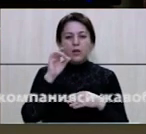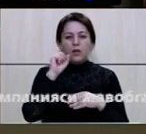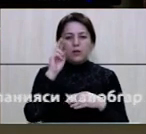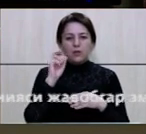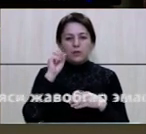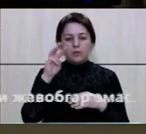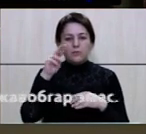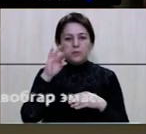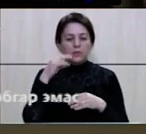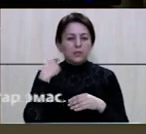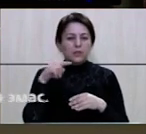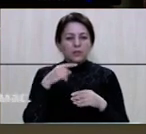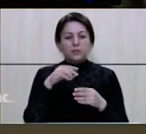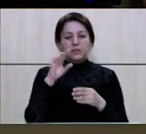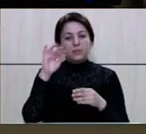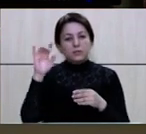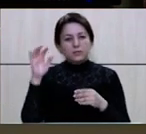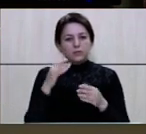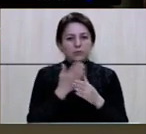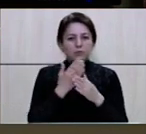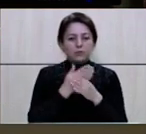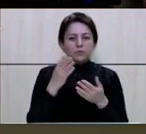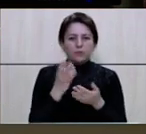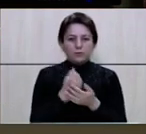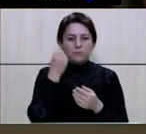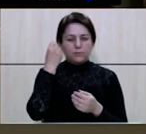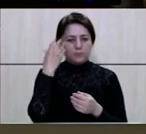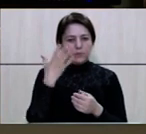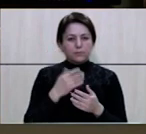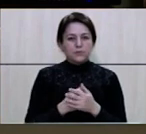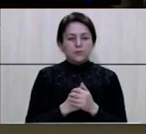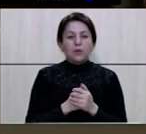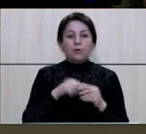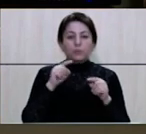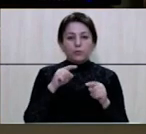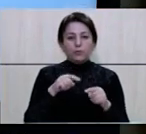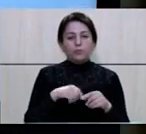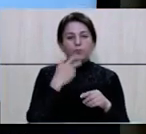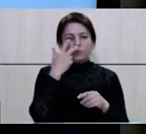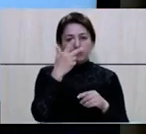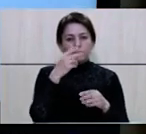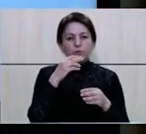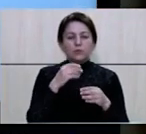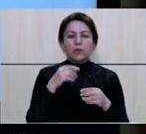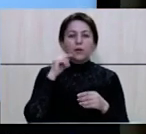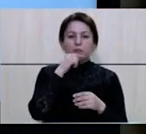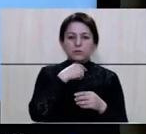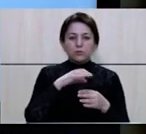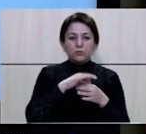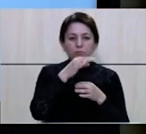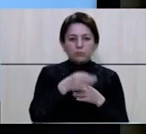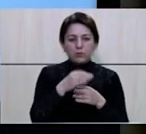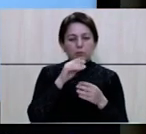diktant yordamida aniqlab olamiz. Raqamli diktant bu demak 3ta iqtisodiy rayon nomi